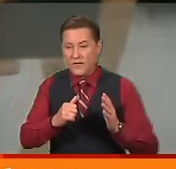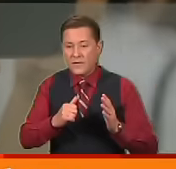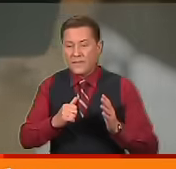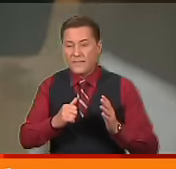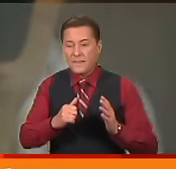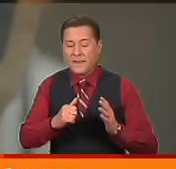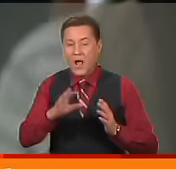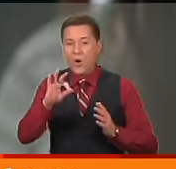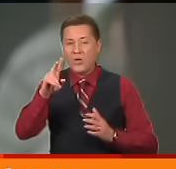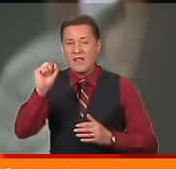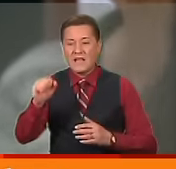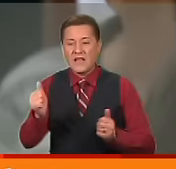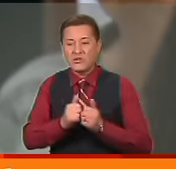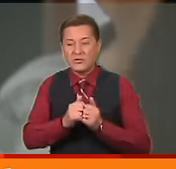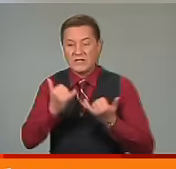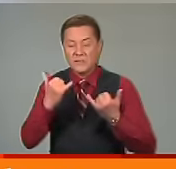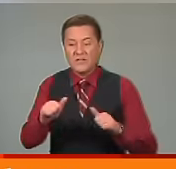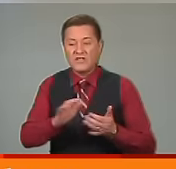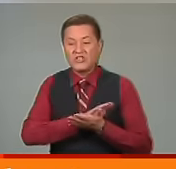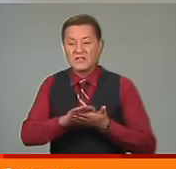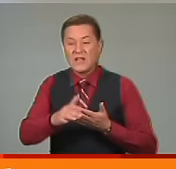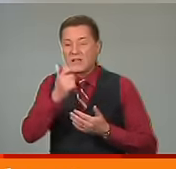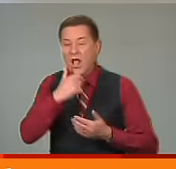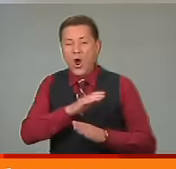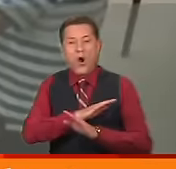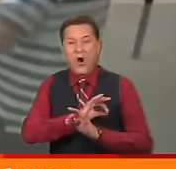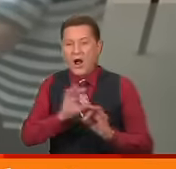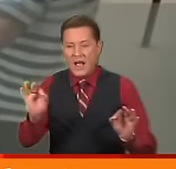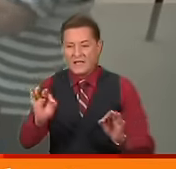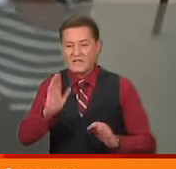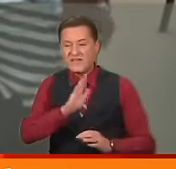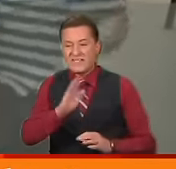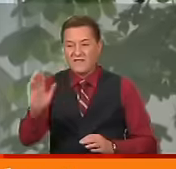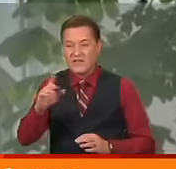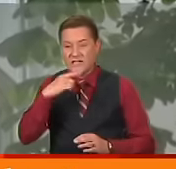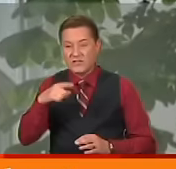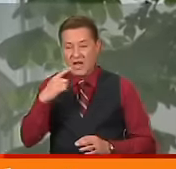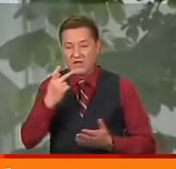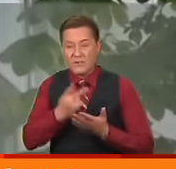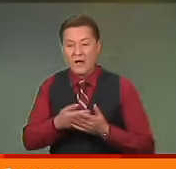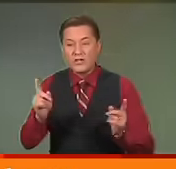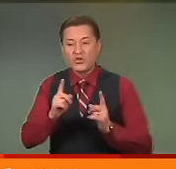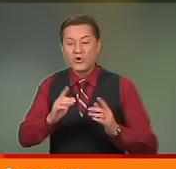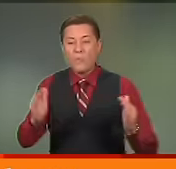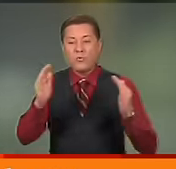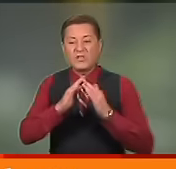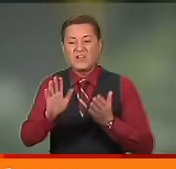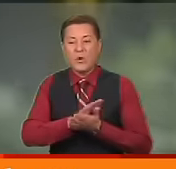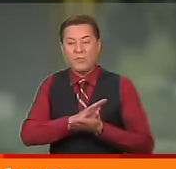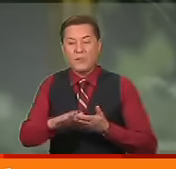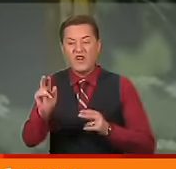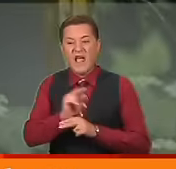да. Олена з сусідами дивується чистоті та охайності. Василь Васильович каже, люди бачать, що будинок